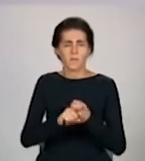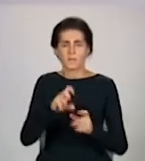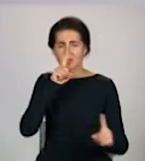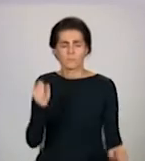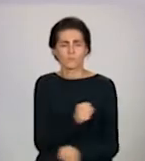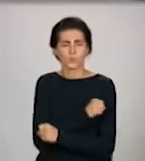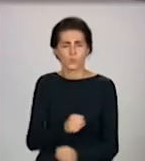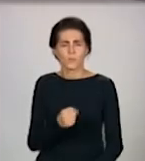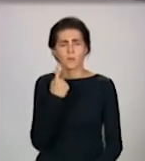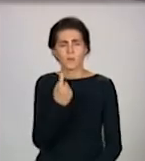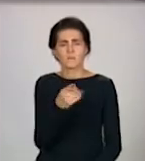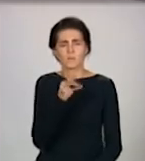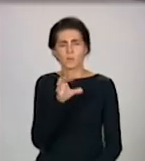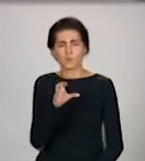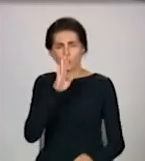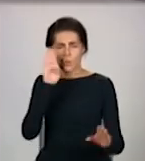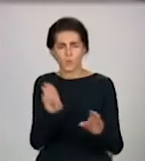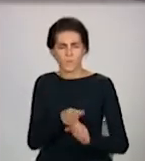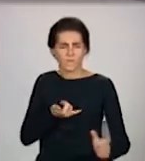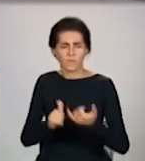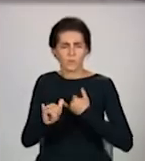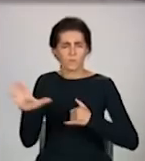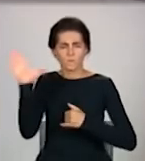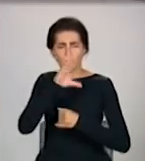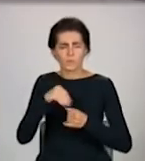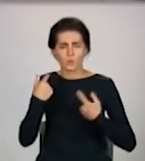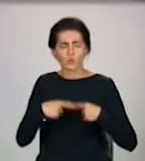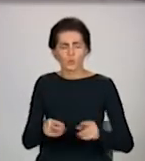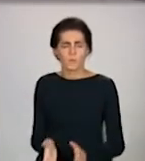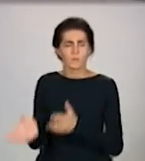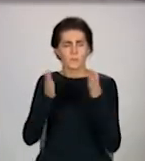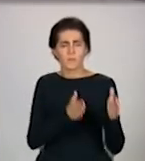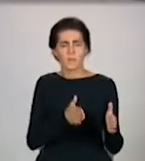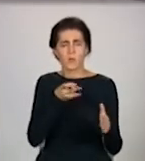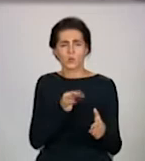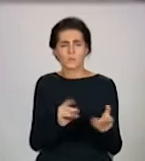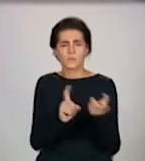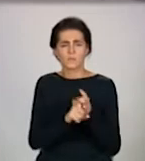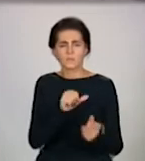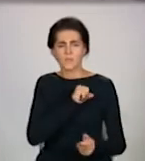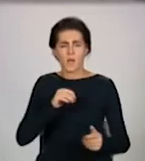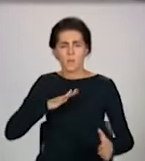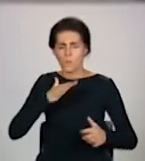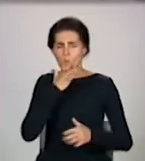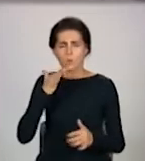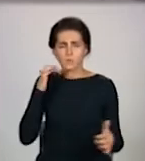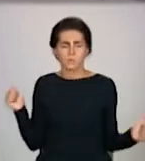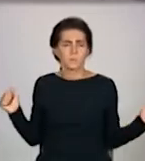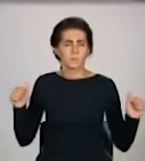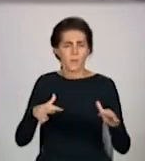може. Один вірус витісняє в інфекційному процесі інший, але це стосується масових випадків,